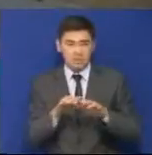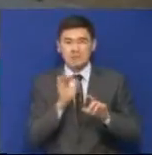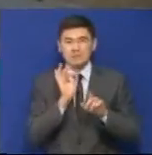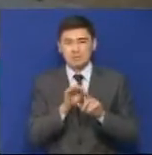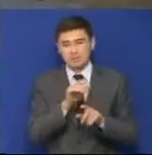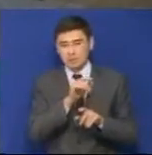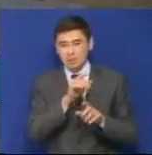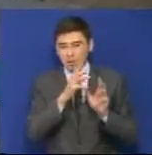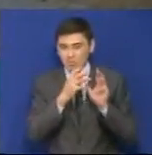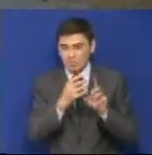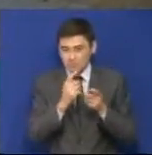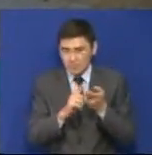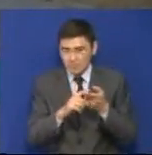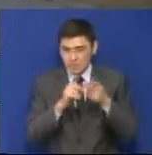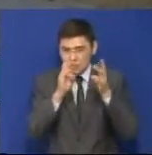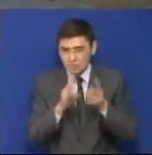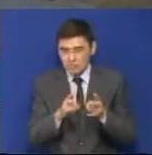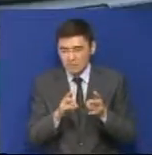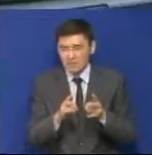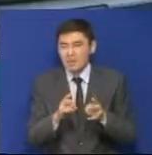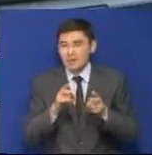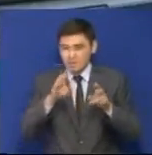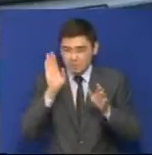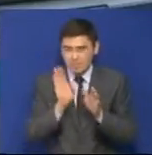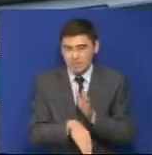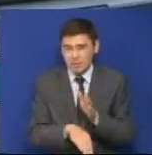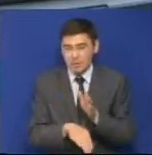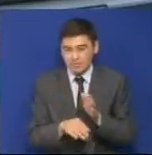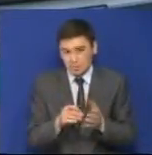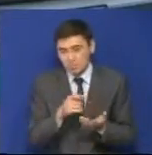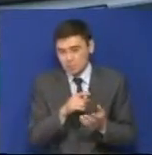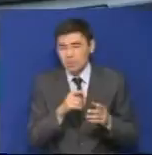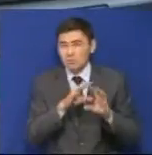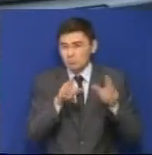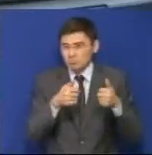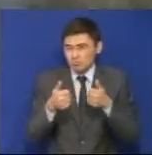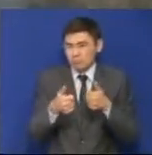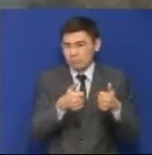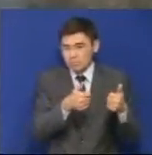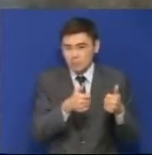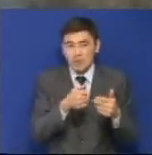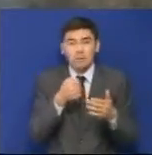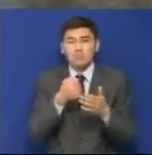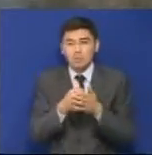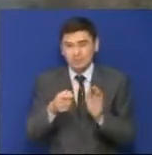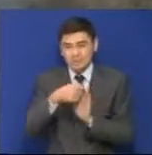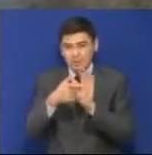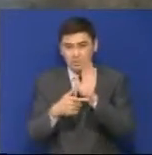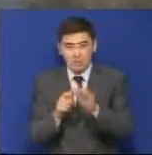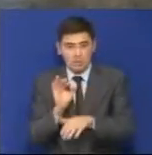азайтуға бағытталған. Жедел алдын алу шарасы қазан айының 17-сіне дейін жалғаспақ. Арсқұмат Васва, Лейла